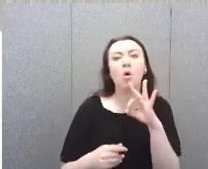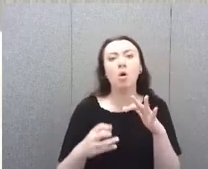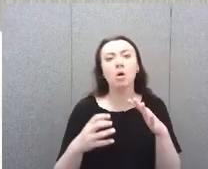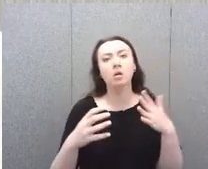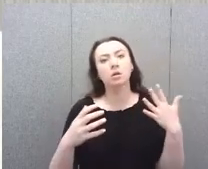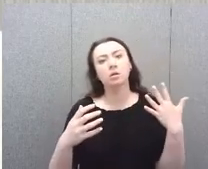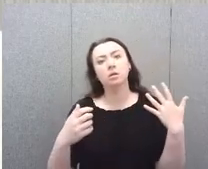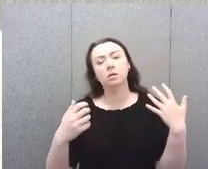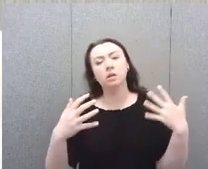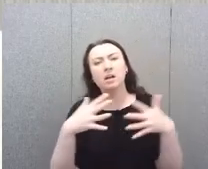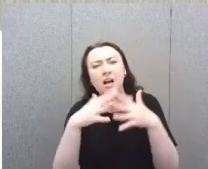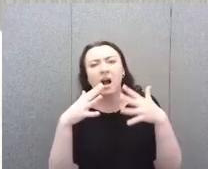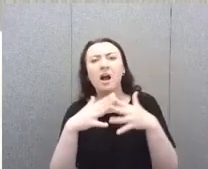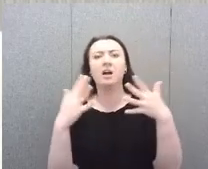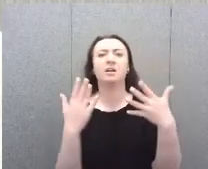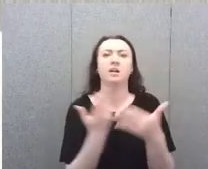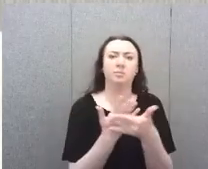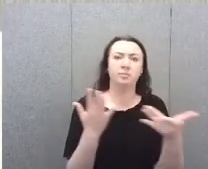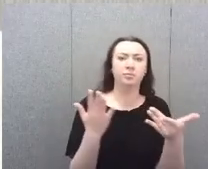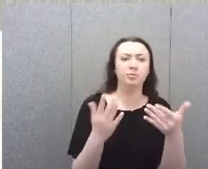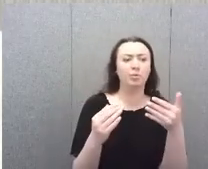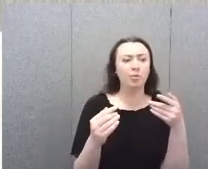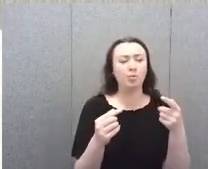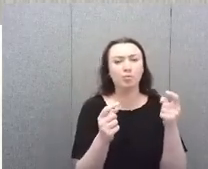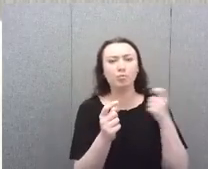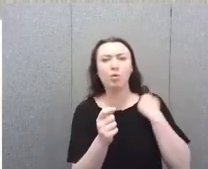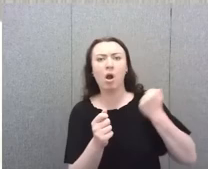Размышляя о войне, о военных конфликтах,